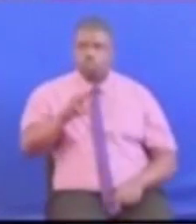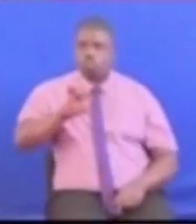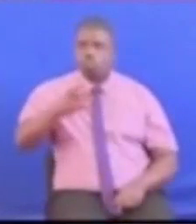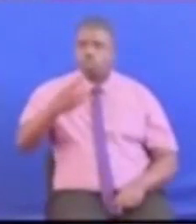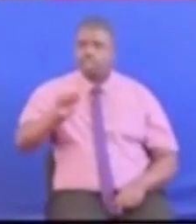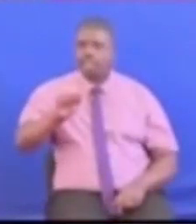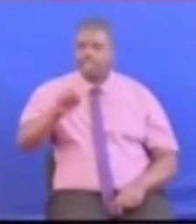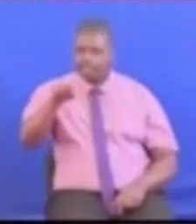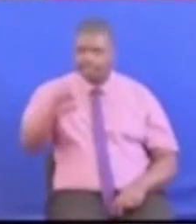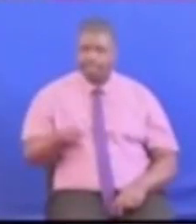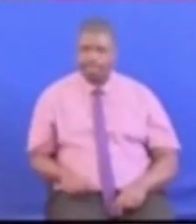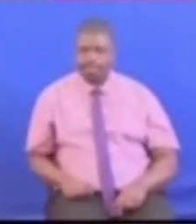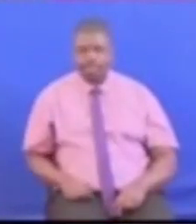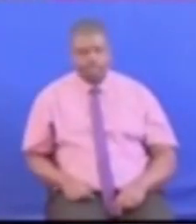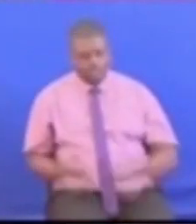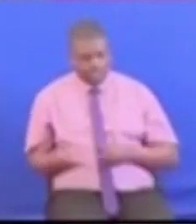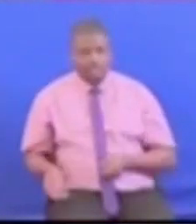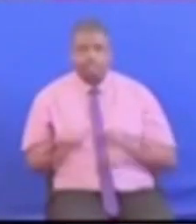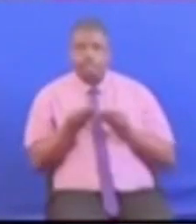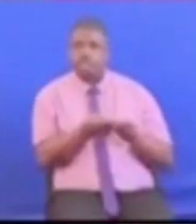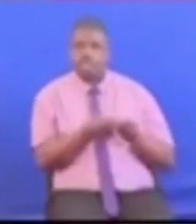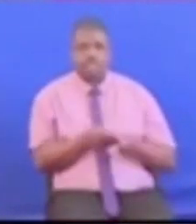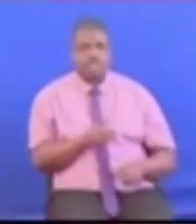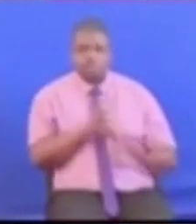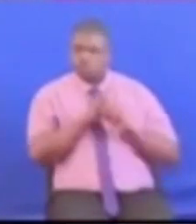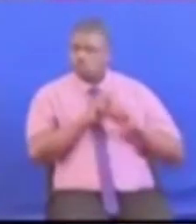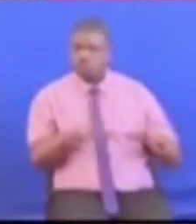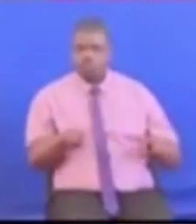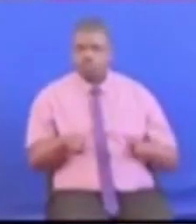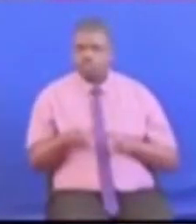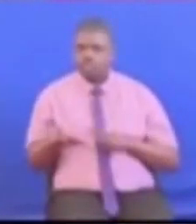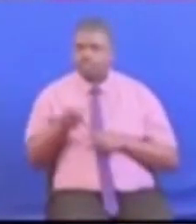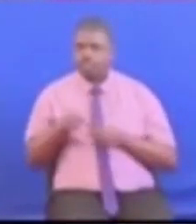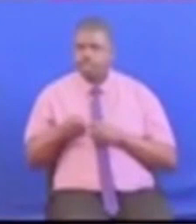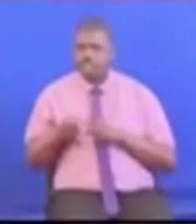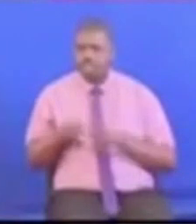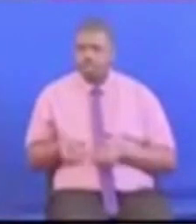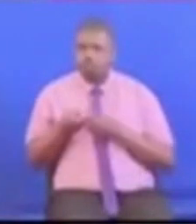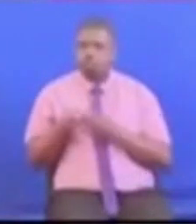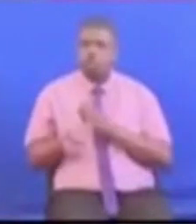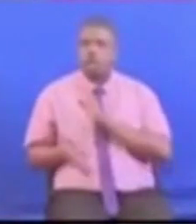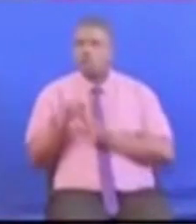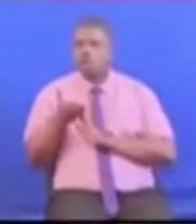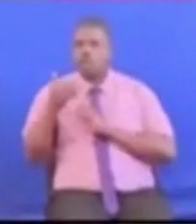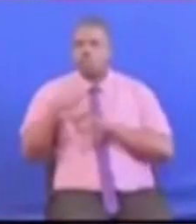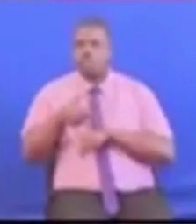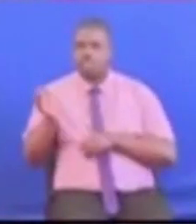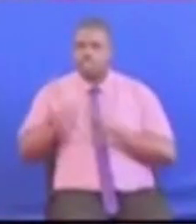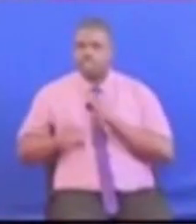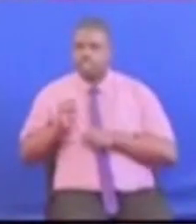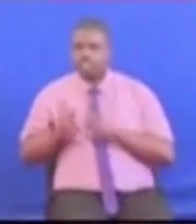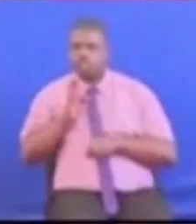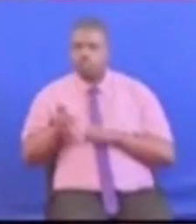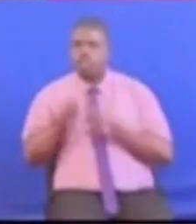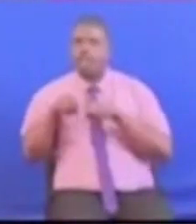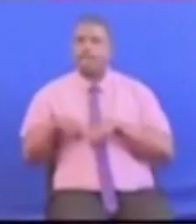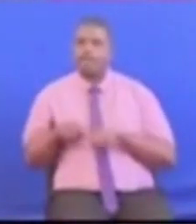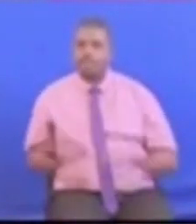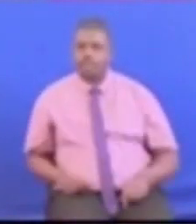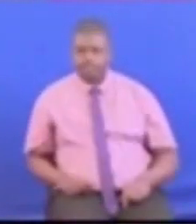Mwikwabe Waitara aliyaleta hayakuwa tofauti na madai aliyoyatoa awali wakati akichangia hoja hapa